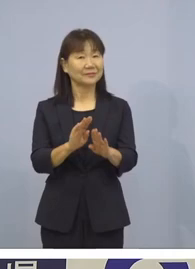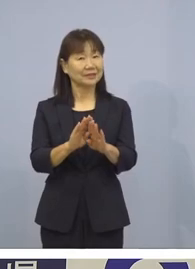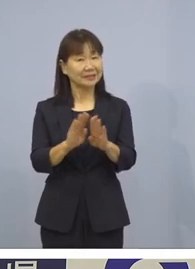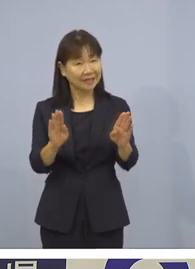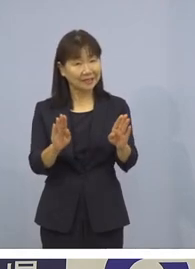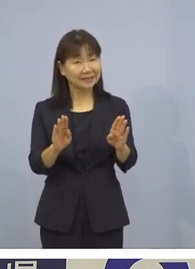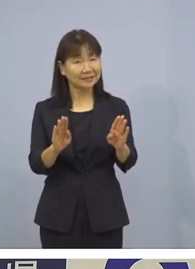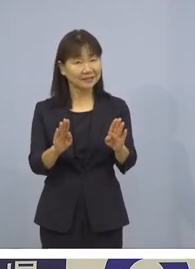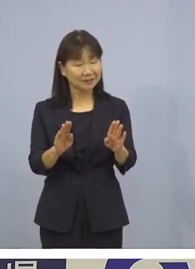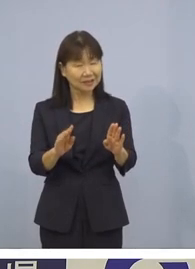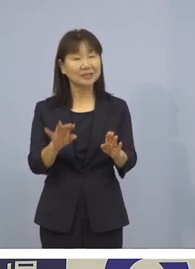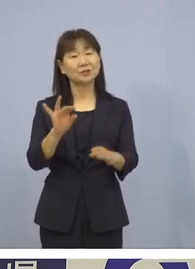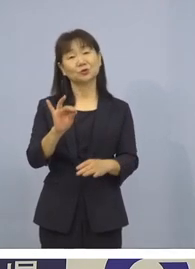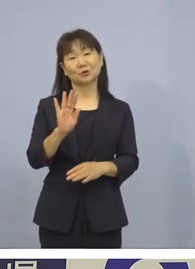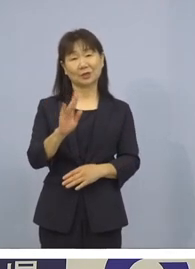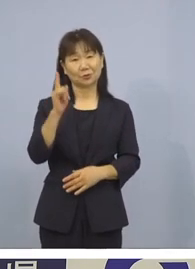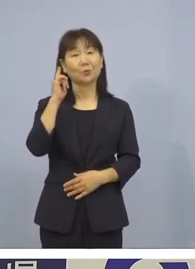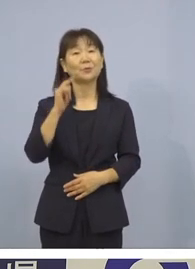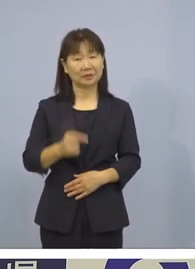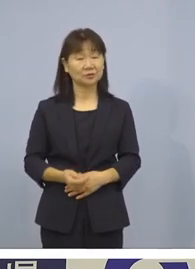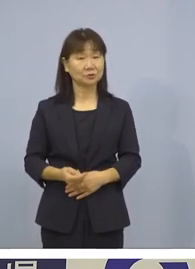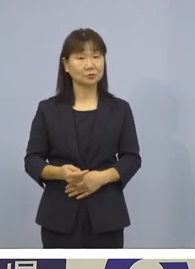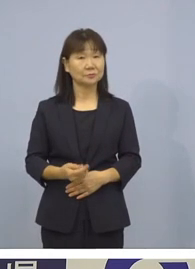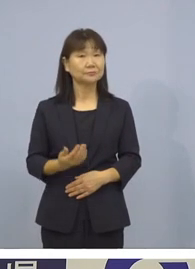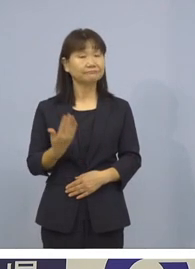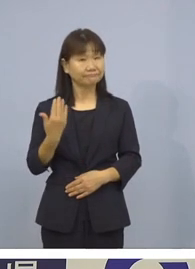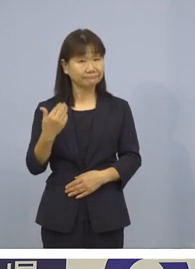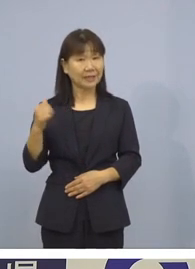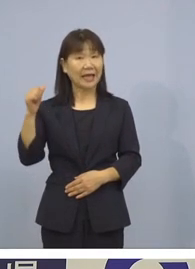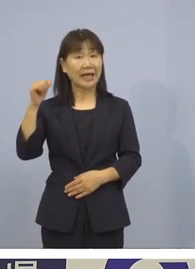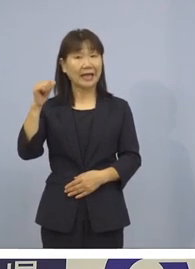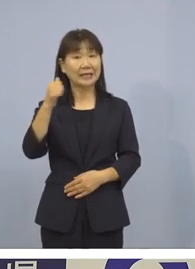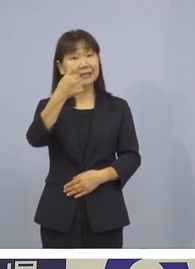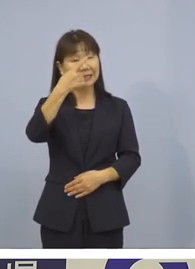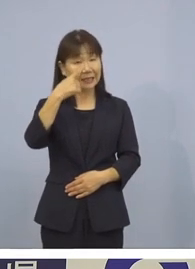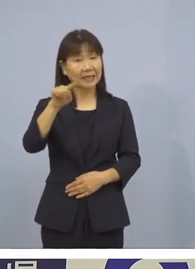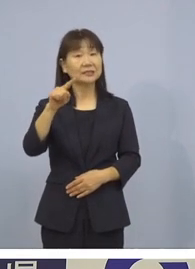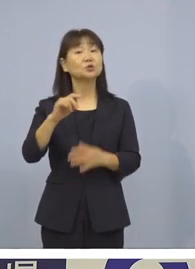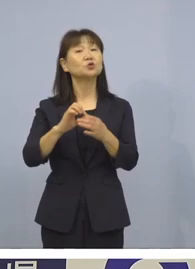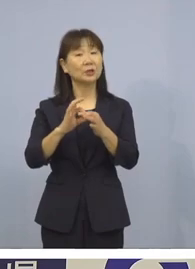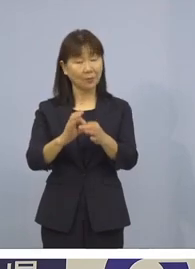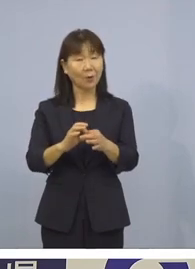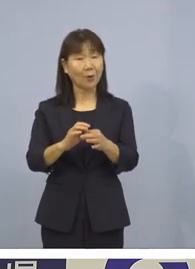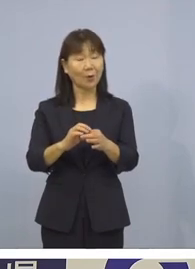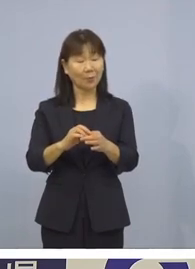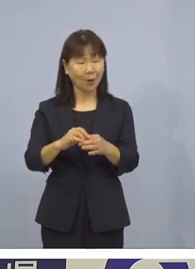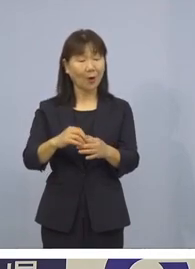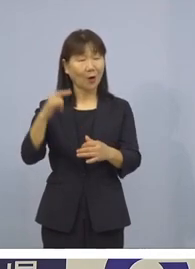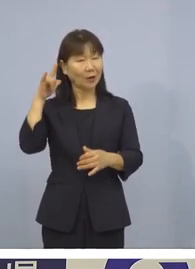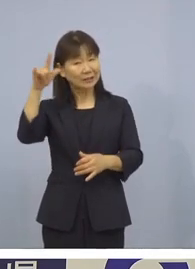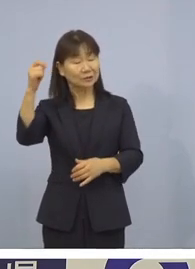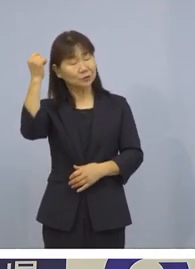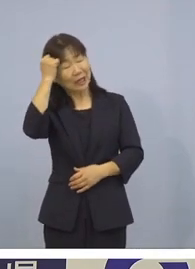ってます。まあ、タイにつきましても先般ですね、まあ、弾丸で行きも帰りも機中泊、ぜひ皆さん今度行きませんか。